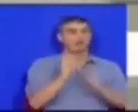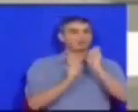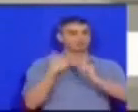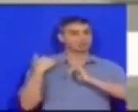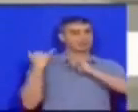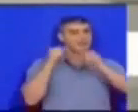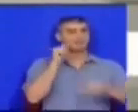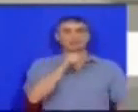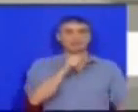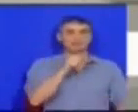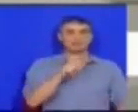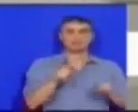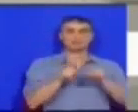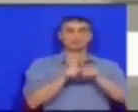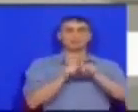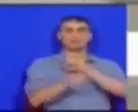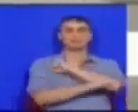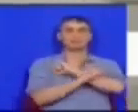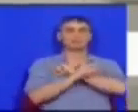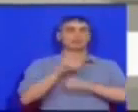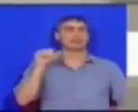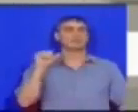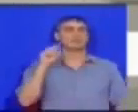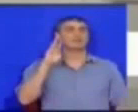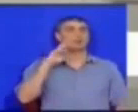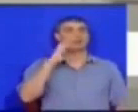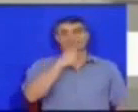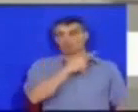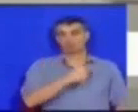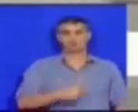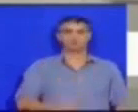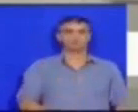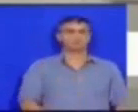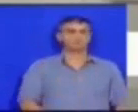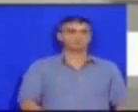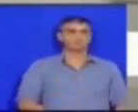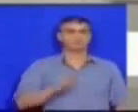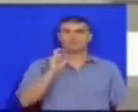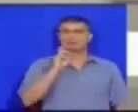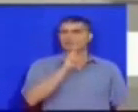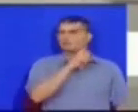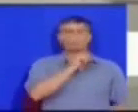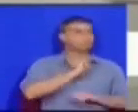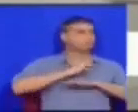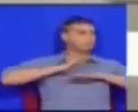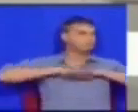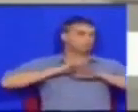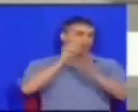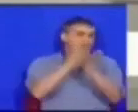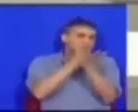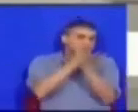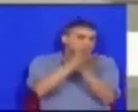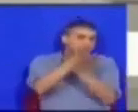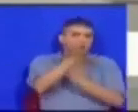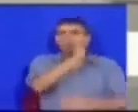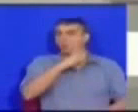שאני הבאתי אותם, כמו סגנו של אפרים ברכה, ניצב משנה ערן קמין. כן. הוא סופר דופר, ישר,